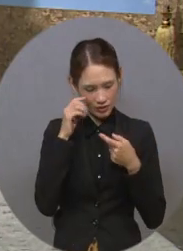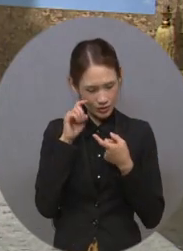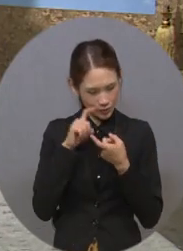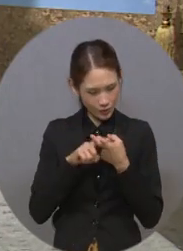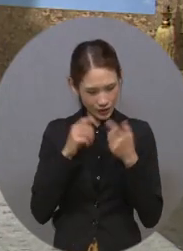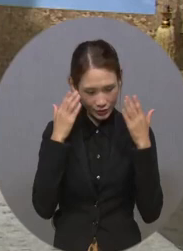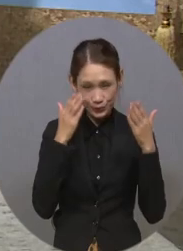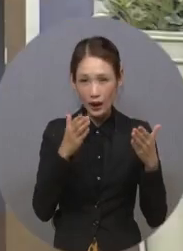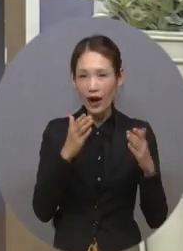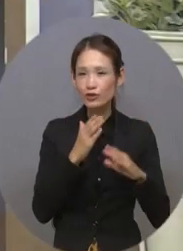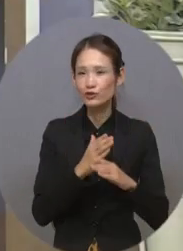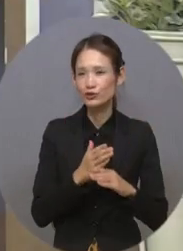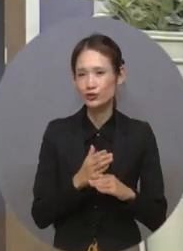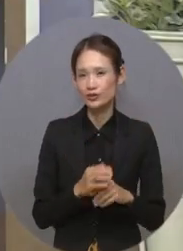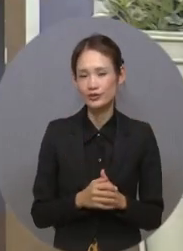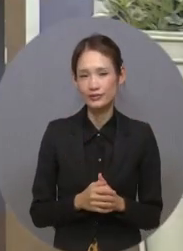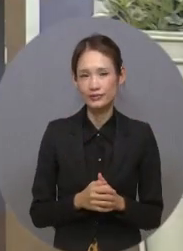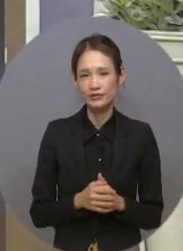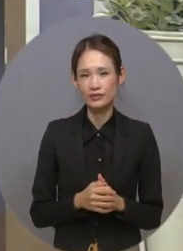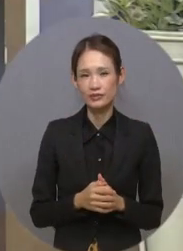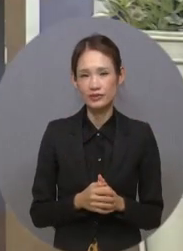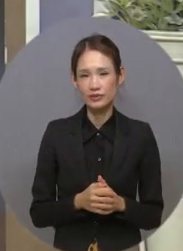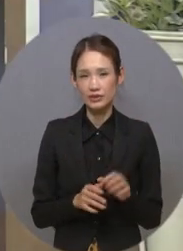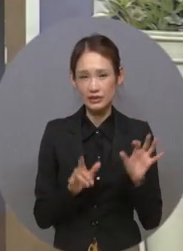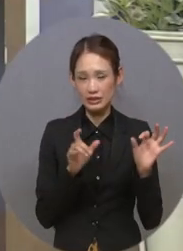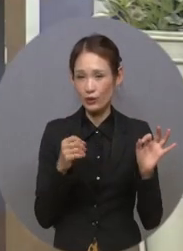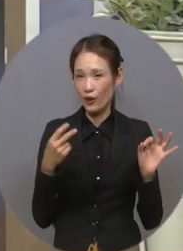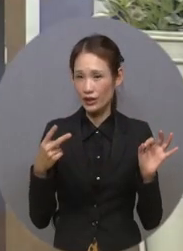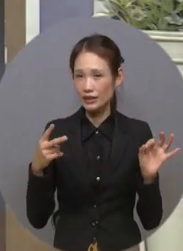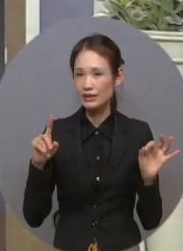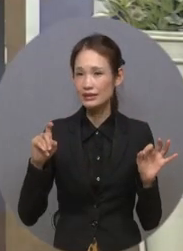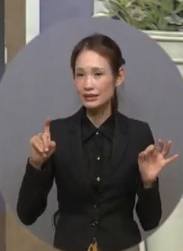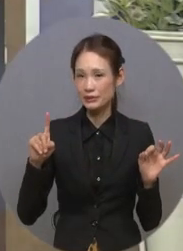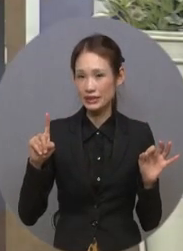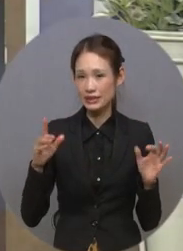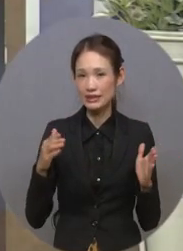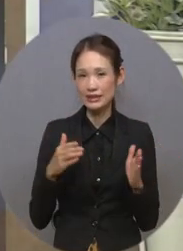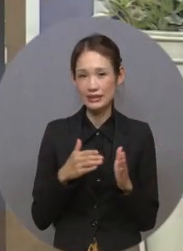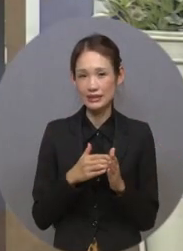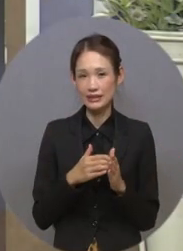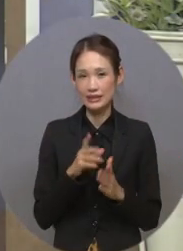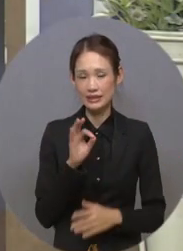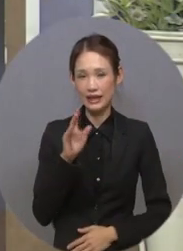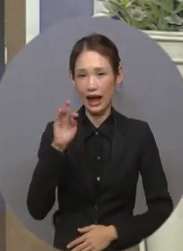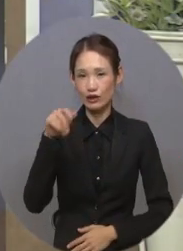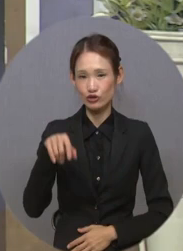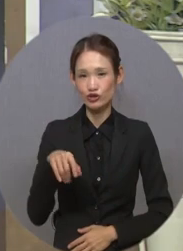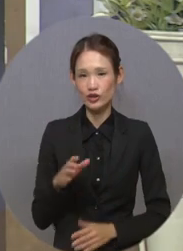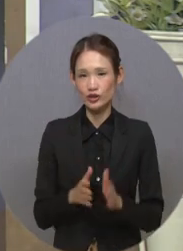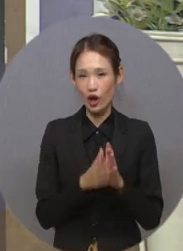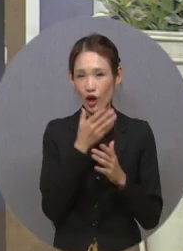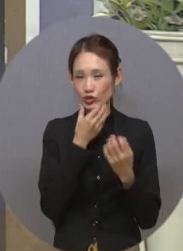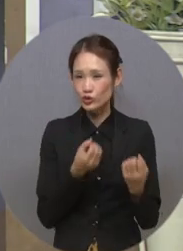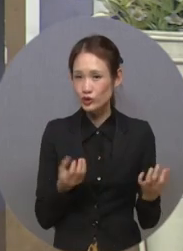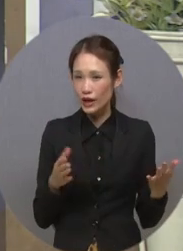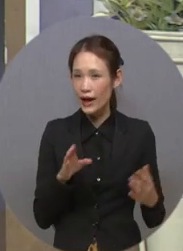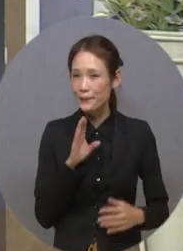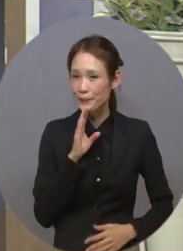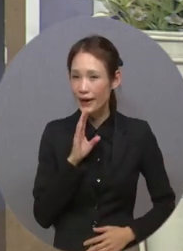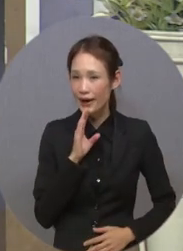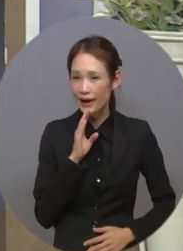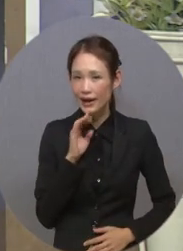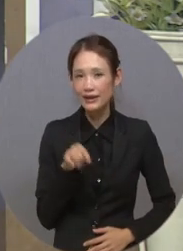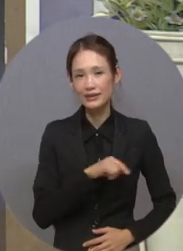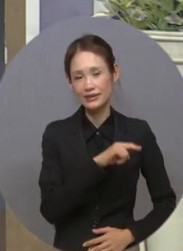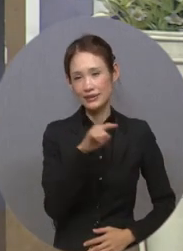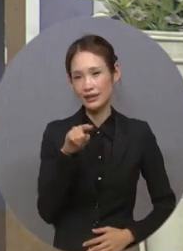계신 것 같은데요. 보니까 또 10월 2일부터 11일까지 네. 또 양주에서 축제가 열리더라고요. 네, 네, 네. 네, 이 축제가 또